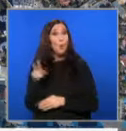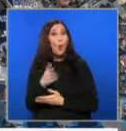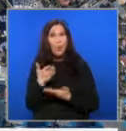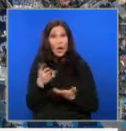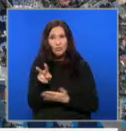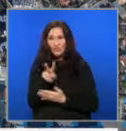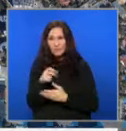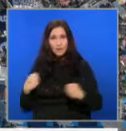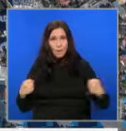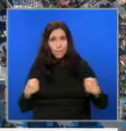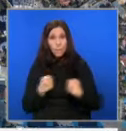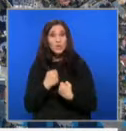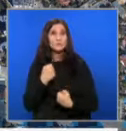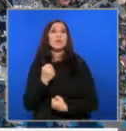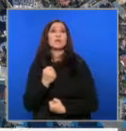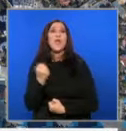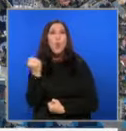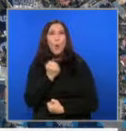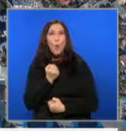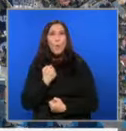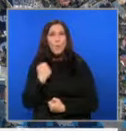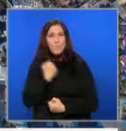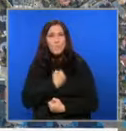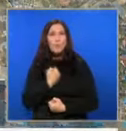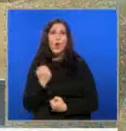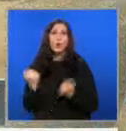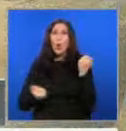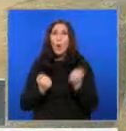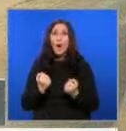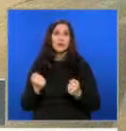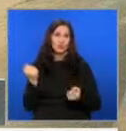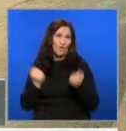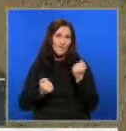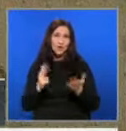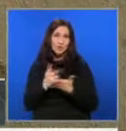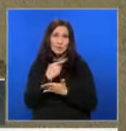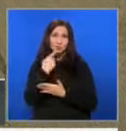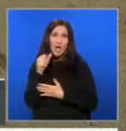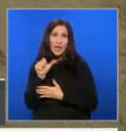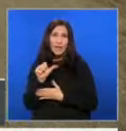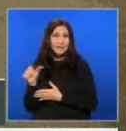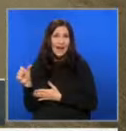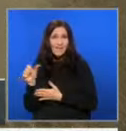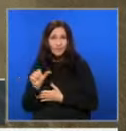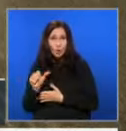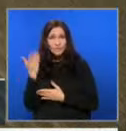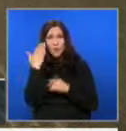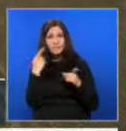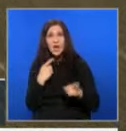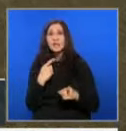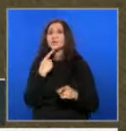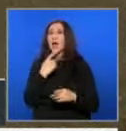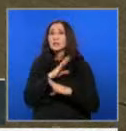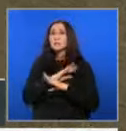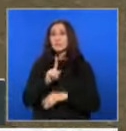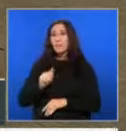двамата бяха блъснати и убити от лек автомобил, управляван от 18-годишния Адриан Антонов. Обвинението е за причинена смърт